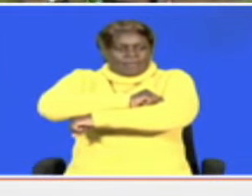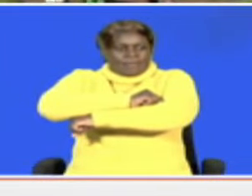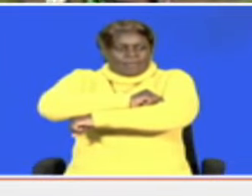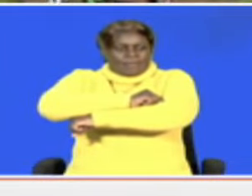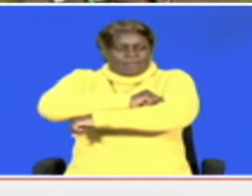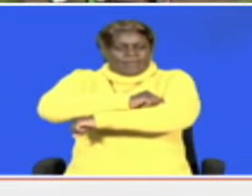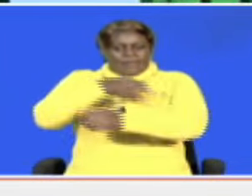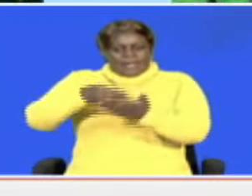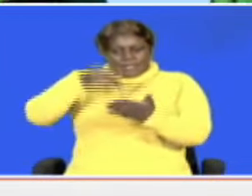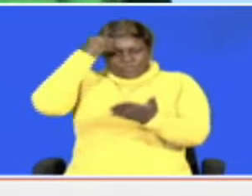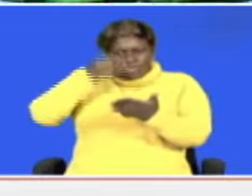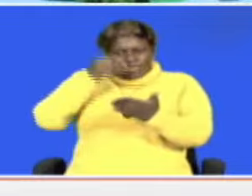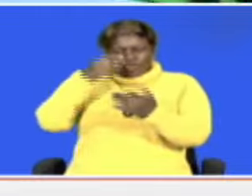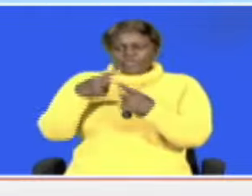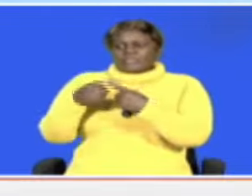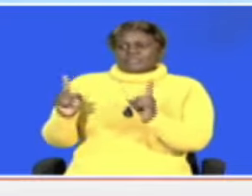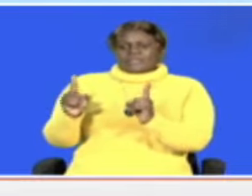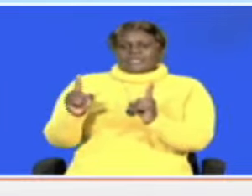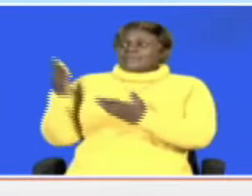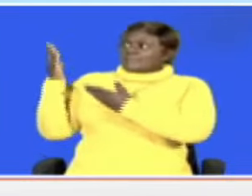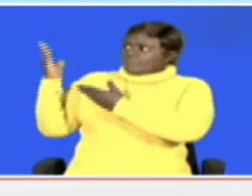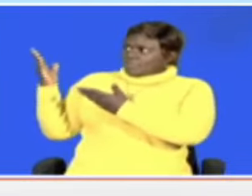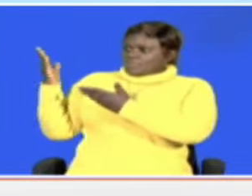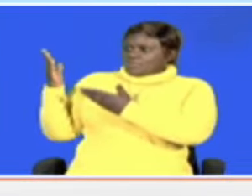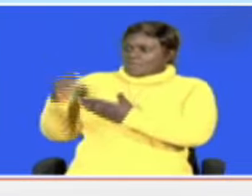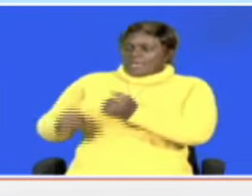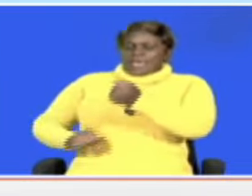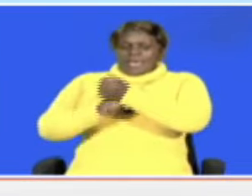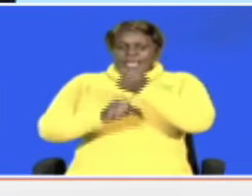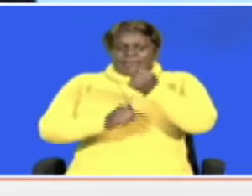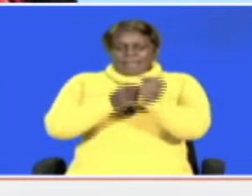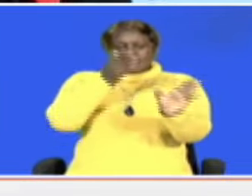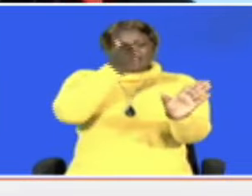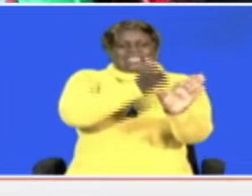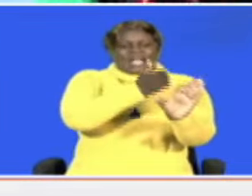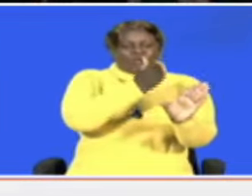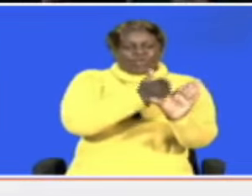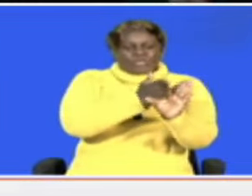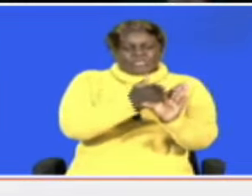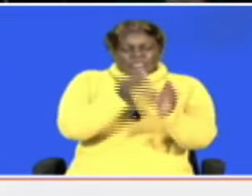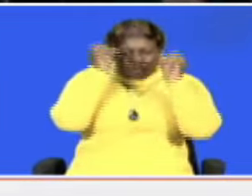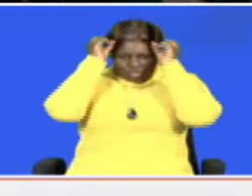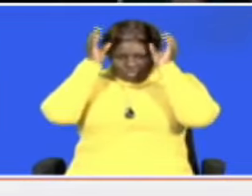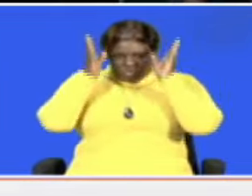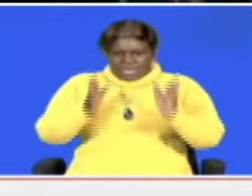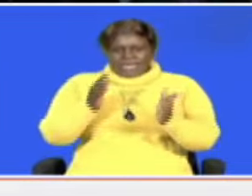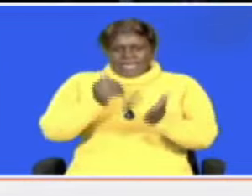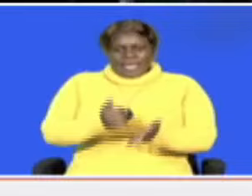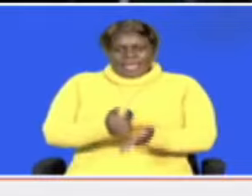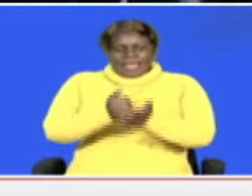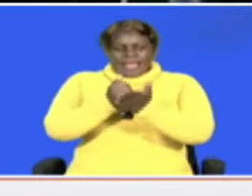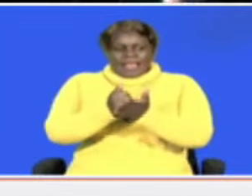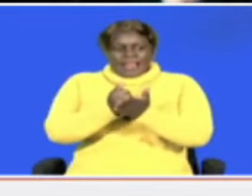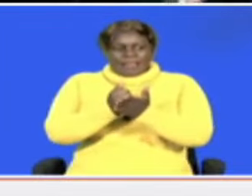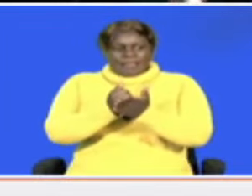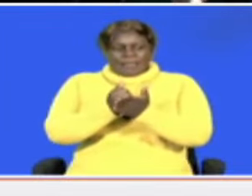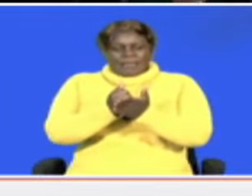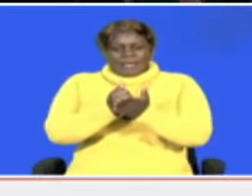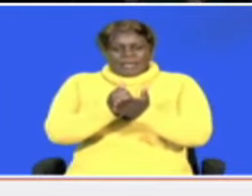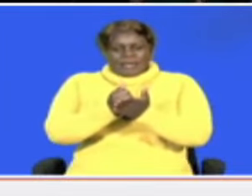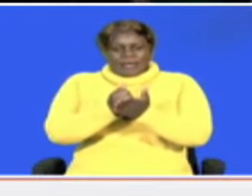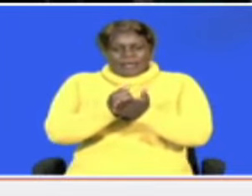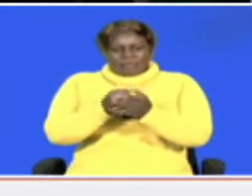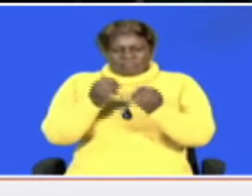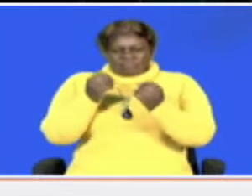Kando na masomo, kituo hiki hutoa msaada wa kisaikolojia kwa wanafunzi ambao umewasaidia kujitoa katika lindi